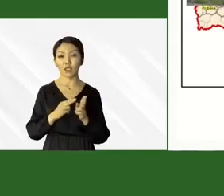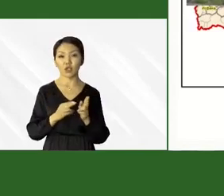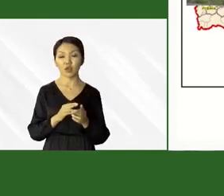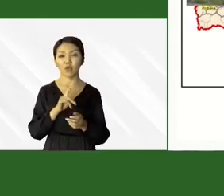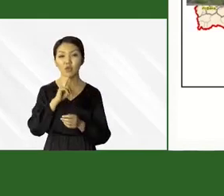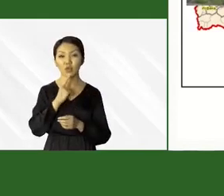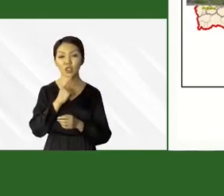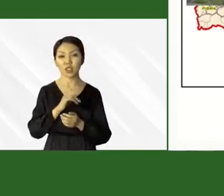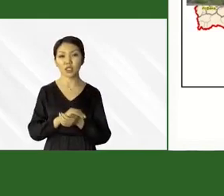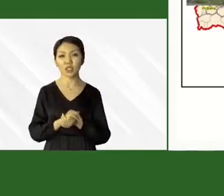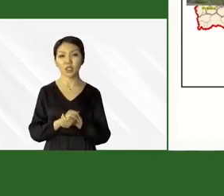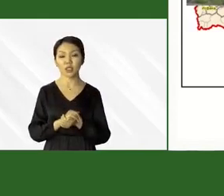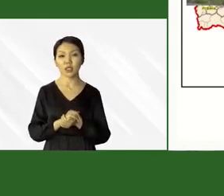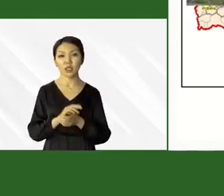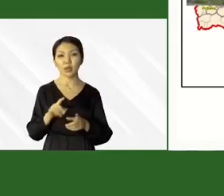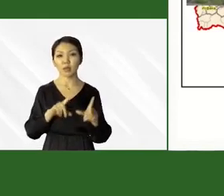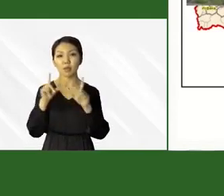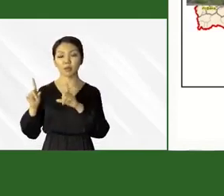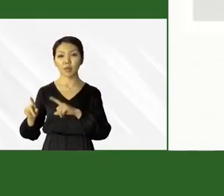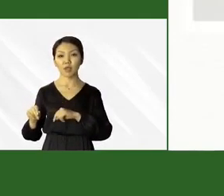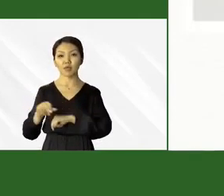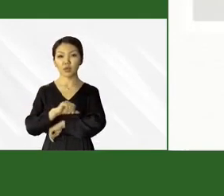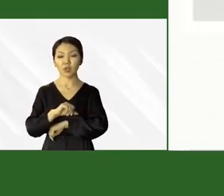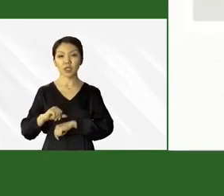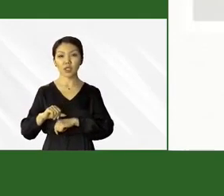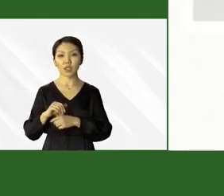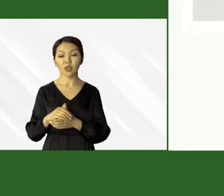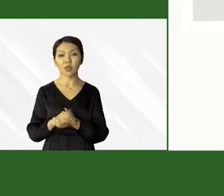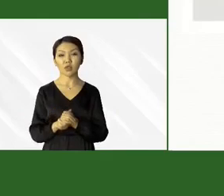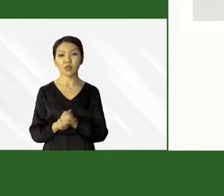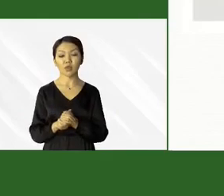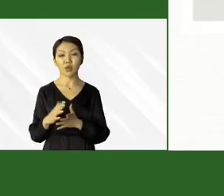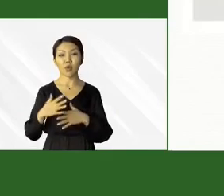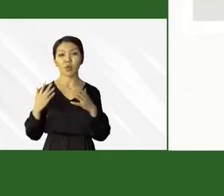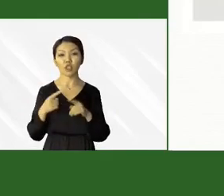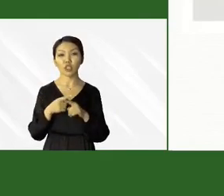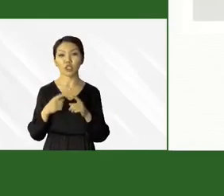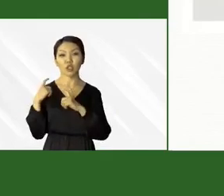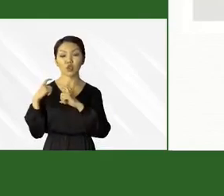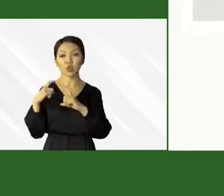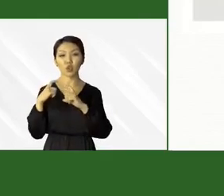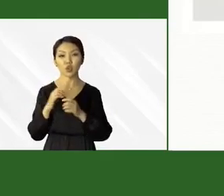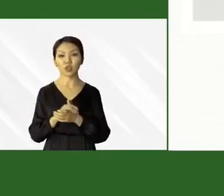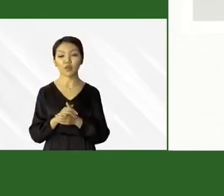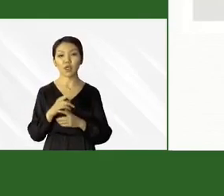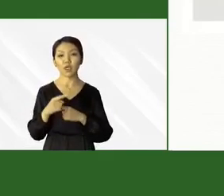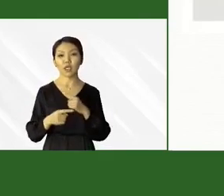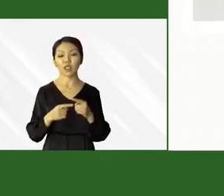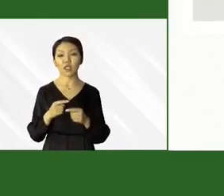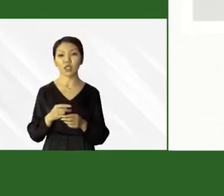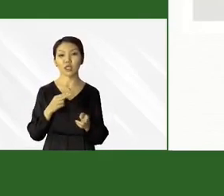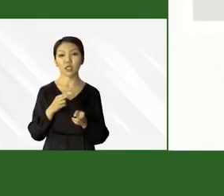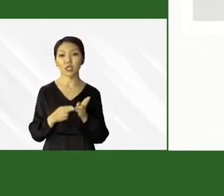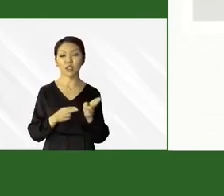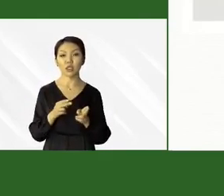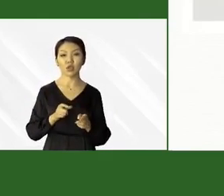развитие внешнеэкономических связей Таласской области. Большая часть грузов проходит через железнодорожную станцию